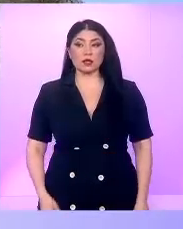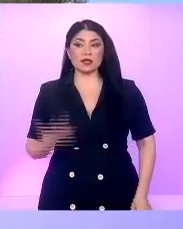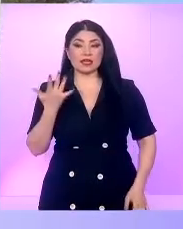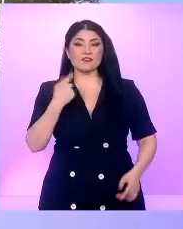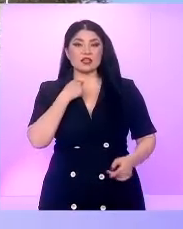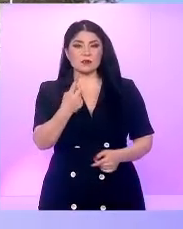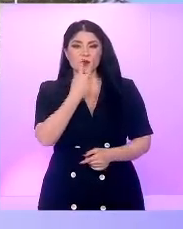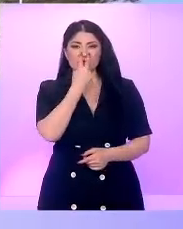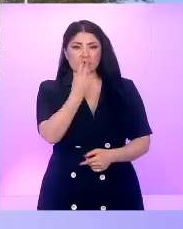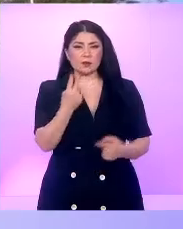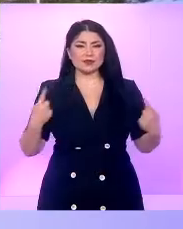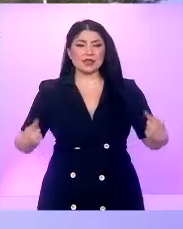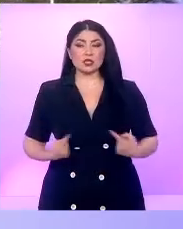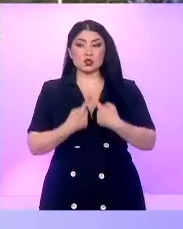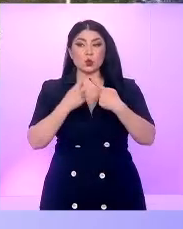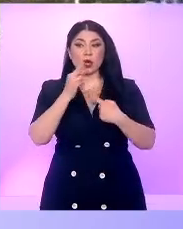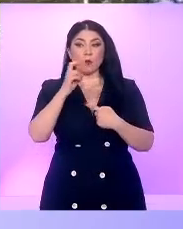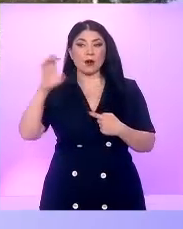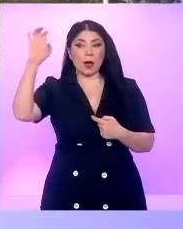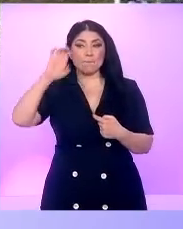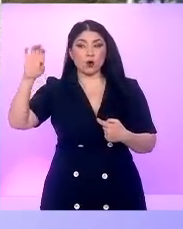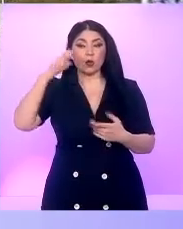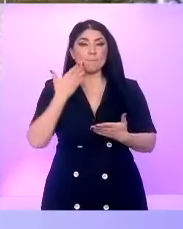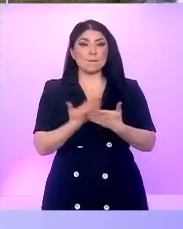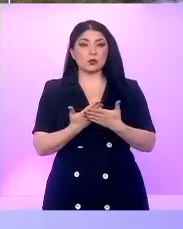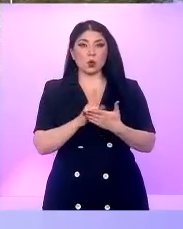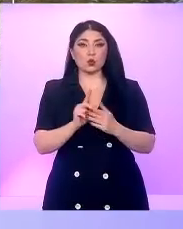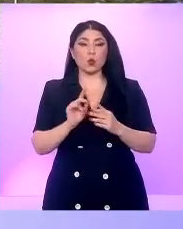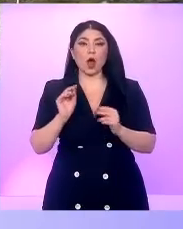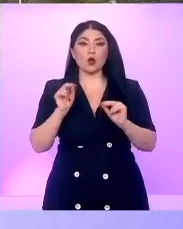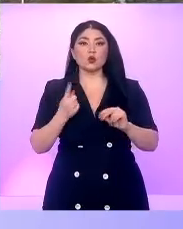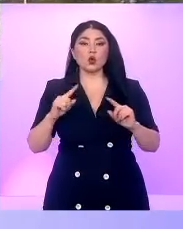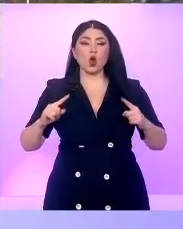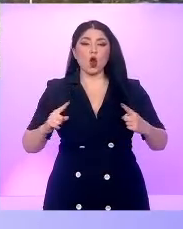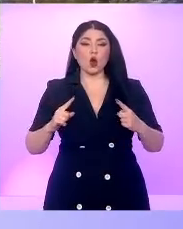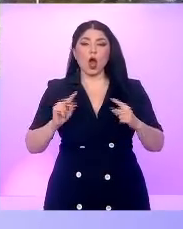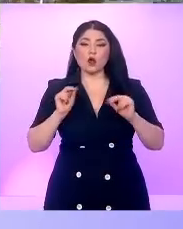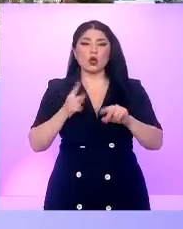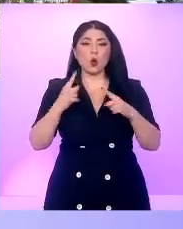săptămâni încoace tot vedem tensiuni în Republica Moldova, tocmai pentru a fi evitat un posibil conflict armat.